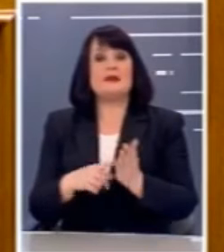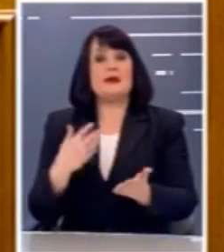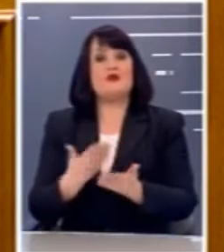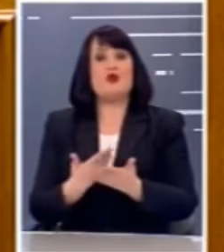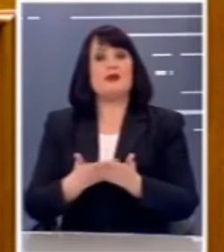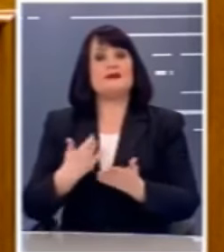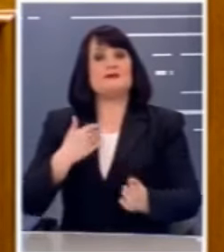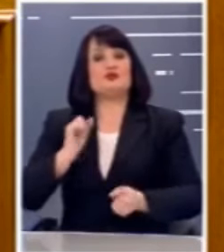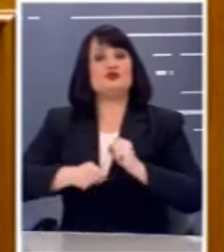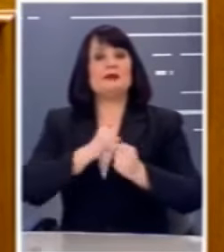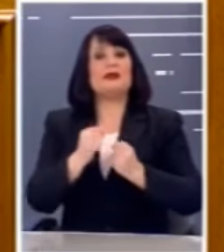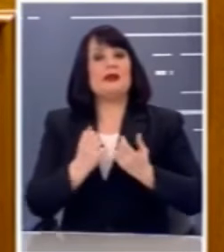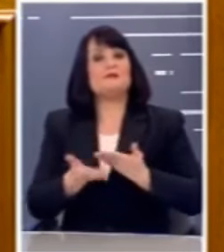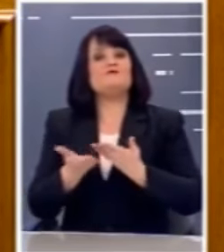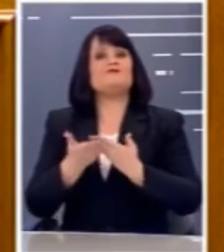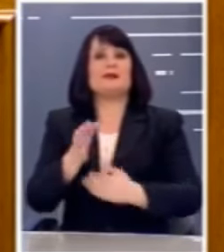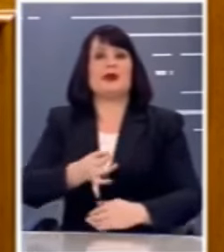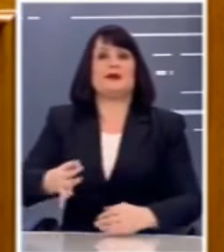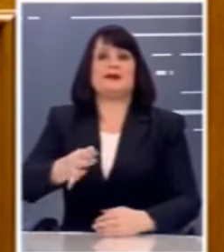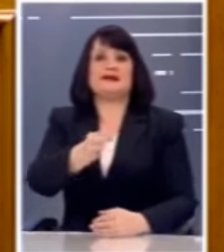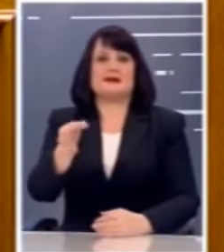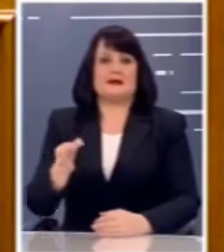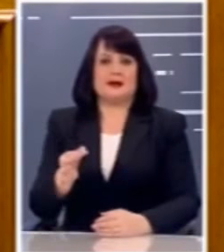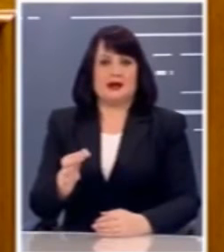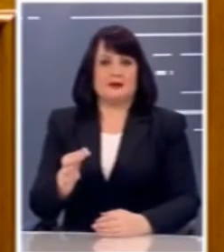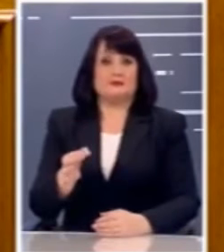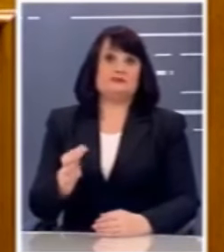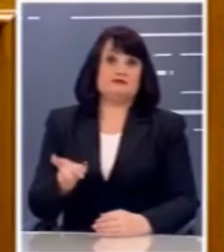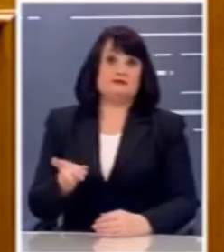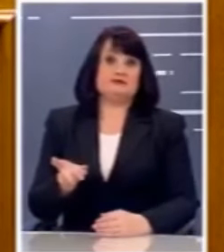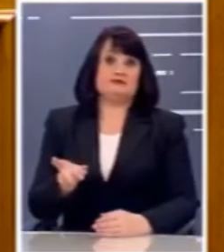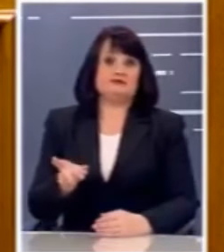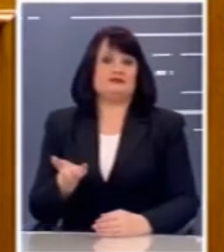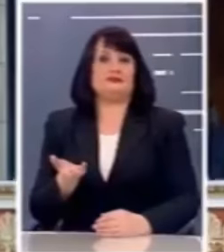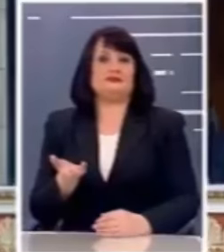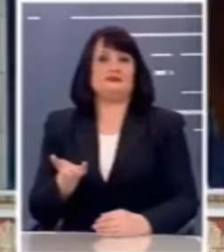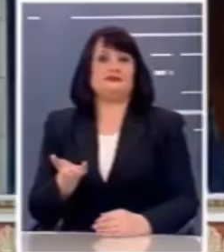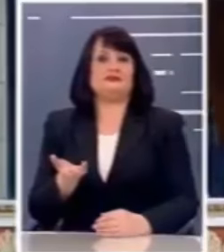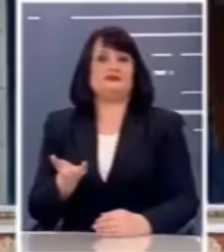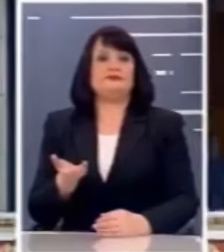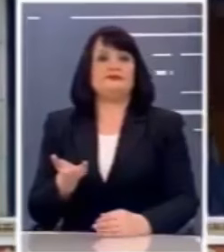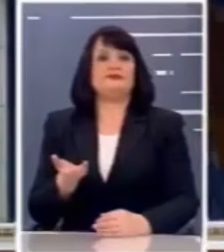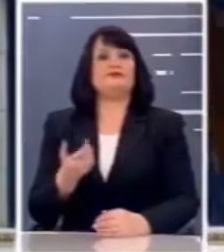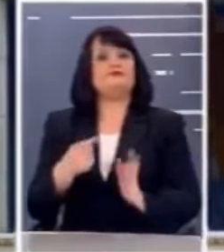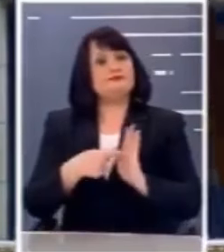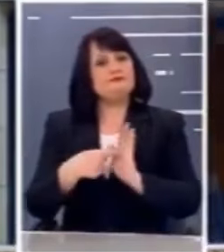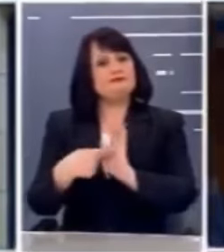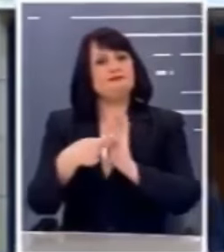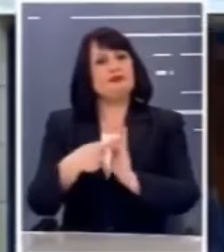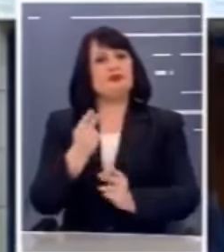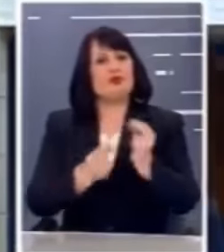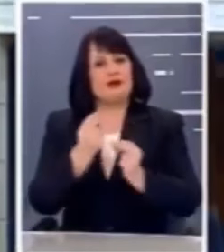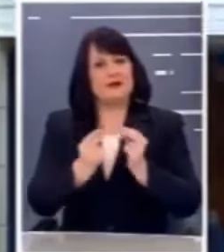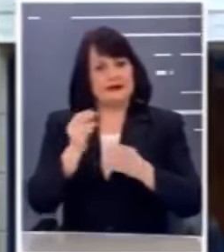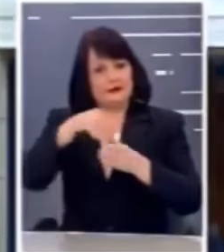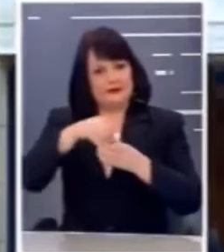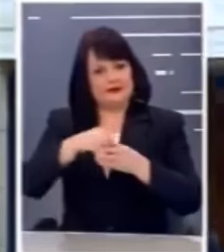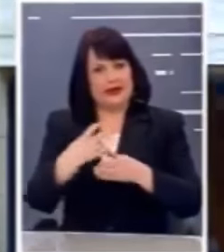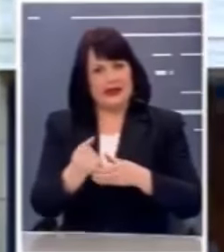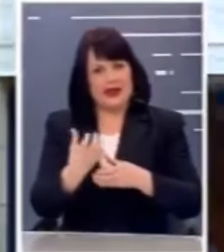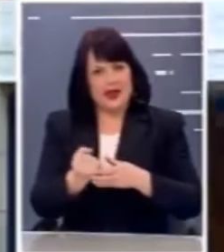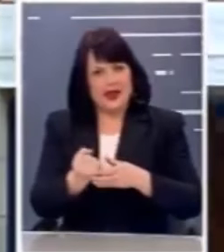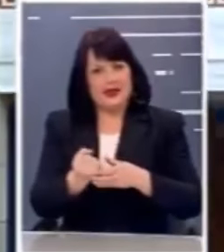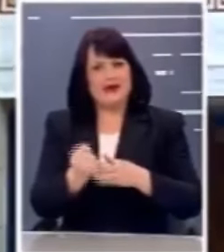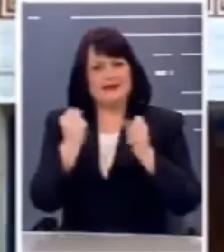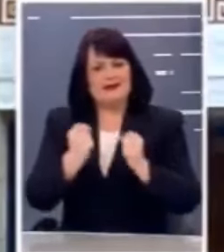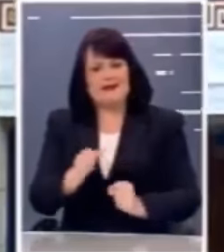έμπρακτες προσπάθειές μας, έτσι ώστε η νησιωτικότητα, από μια έννοια που περιγράφει προβλήματα και